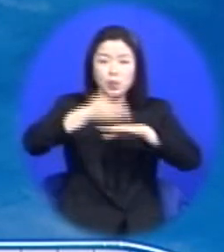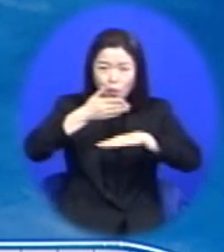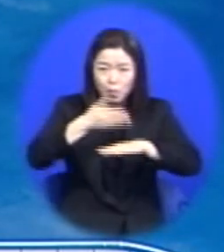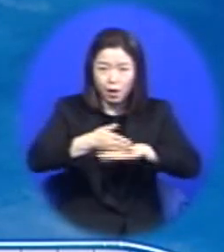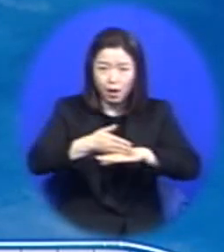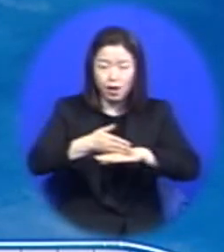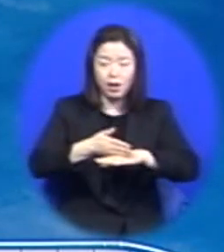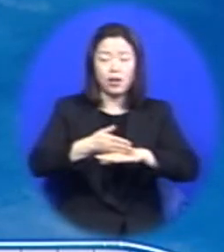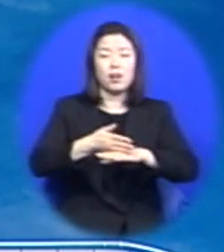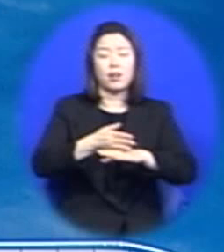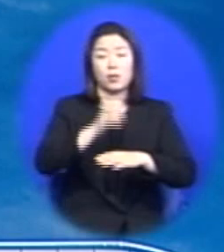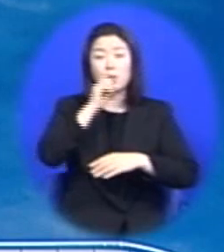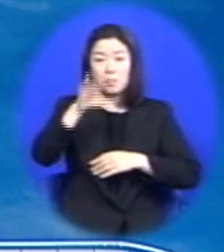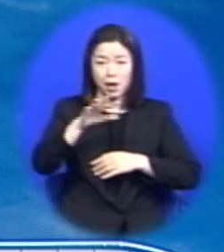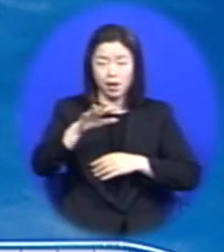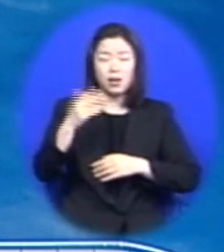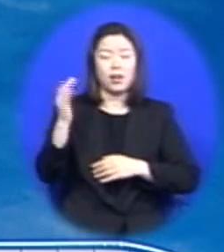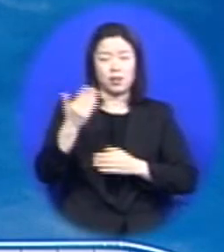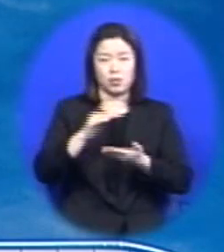너무 고마웠습니다.